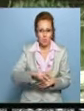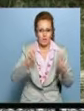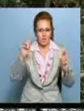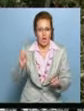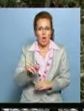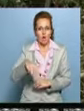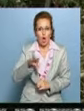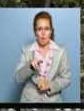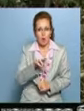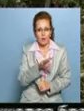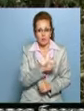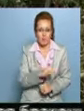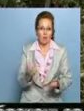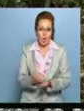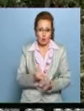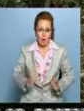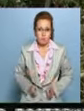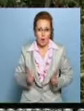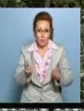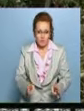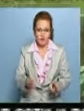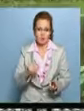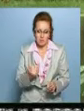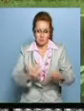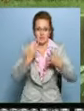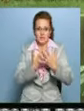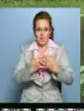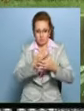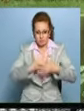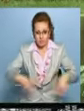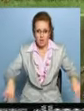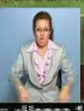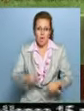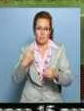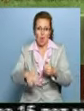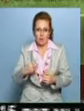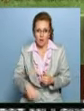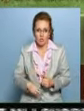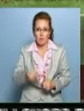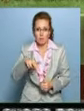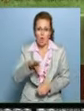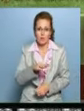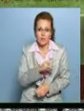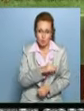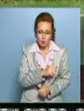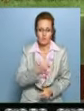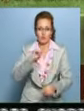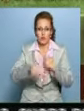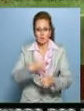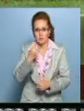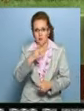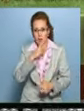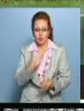но нашелся браконьер поставил тут сети и повредил плотину через 15 лет мы вновь пришли сюда Это же компания и вновь стали